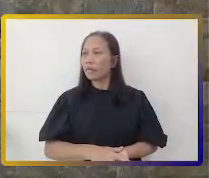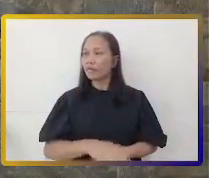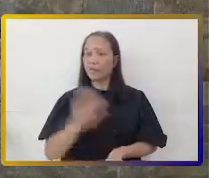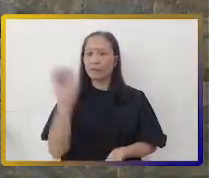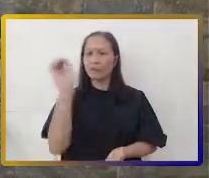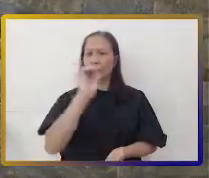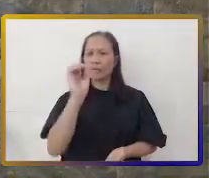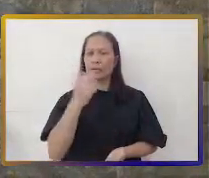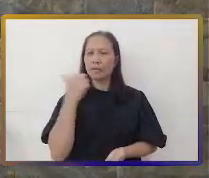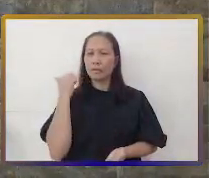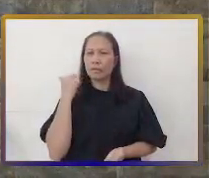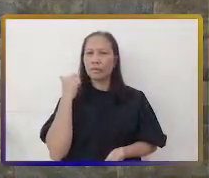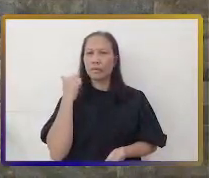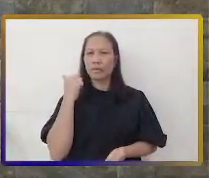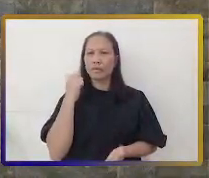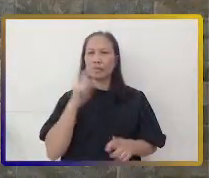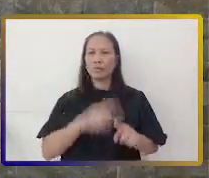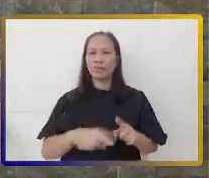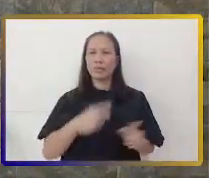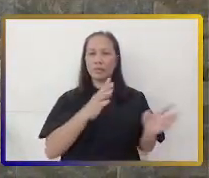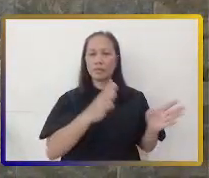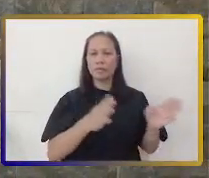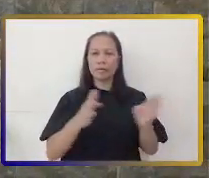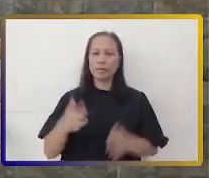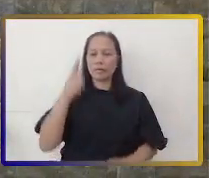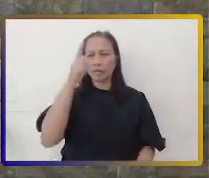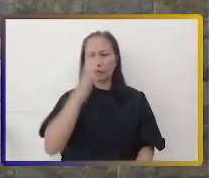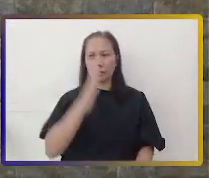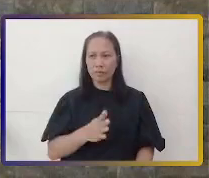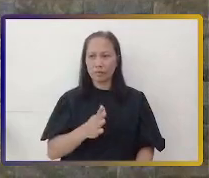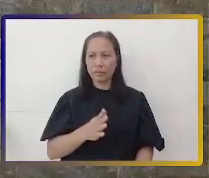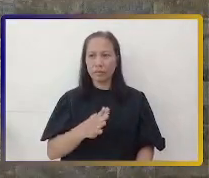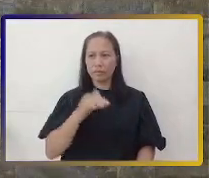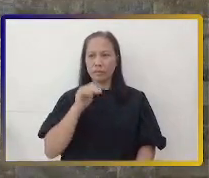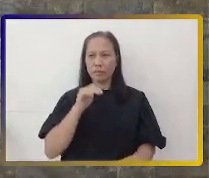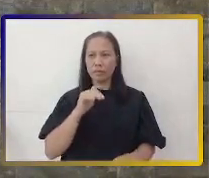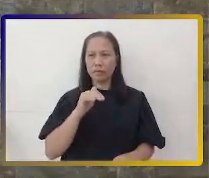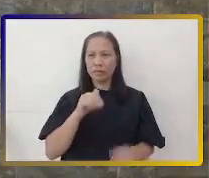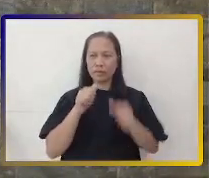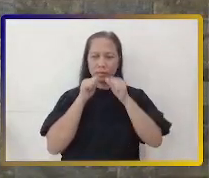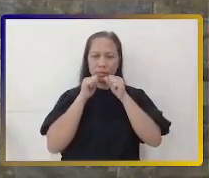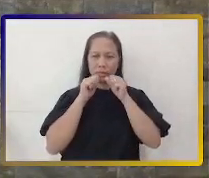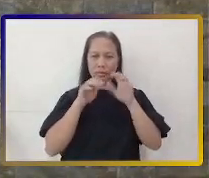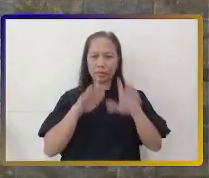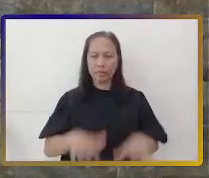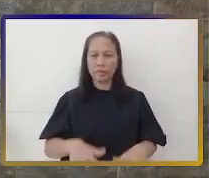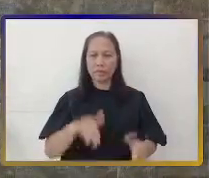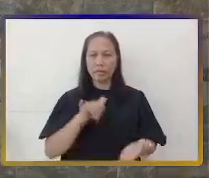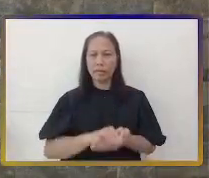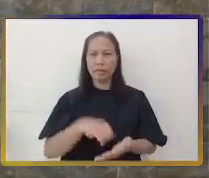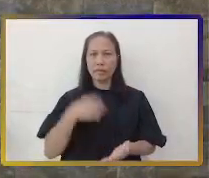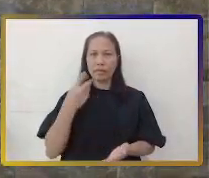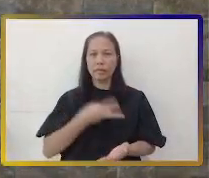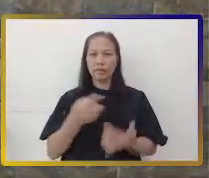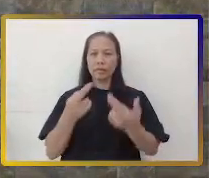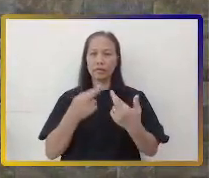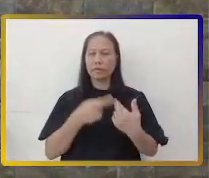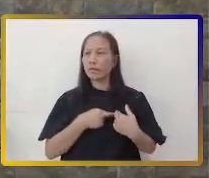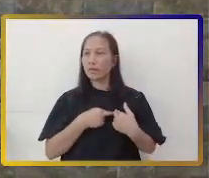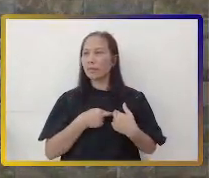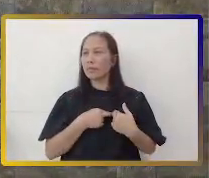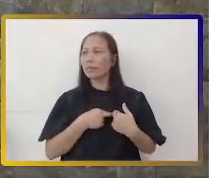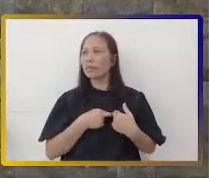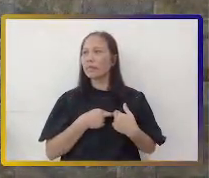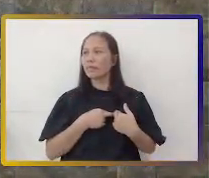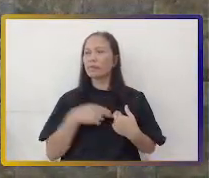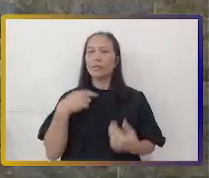yung plano ng Diyos sa atin pong ah sa atin sa pagpapalang Tinatanggap po natin alam niyo po mga kapatid ilagay po